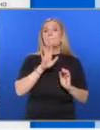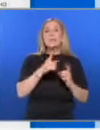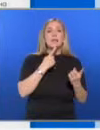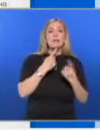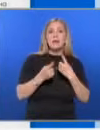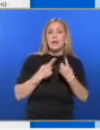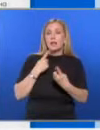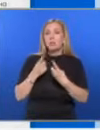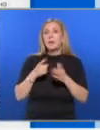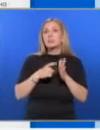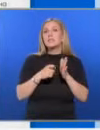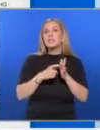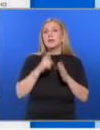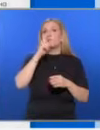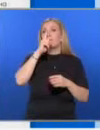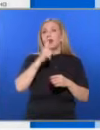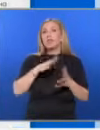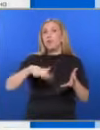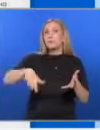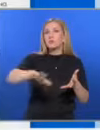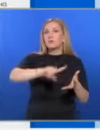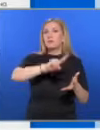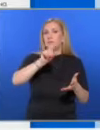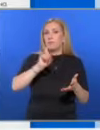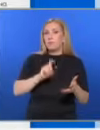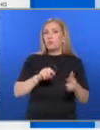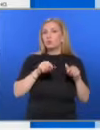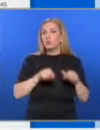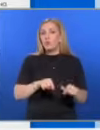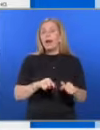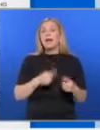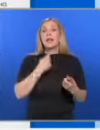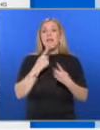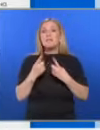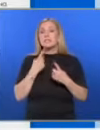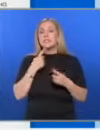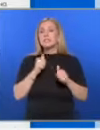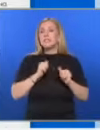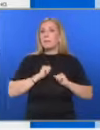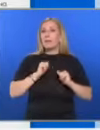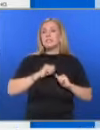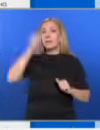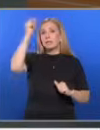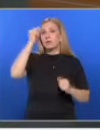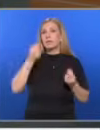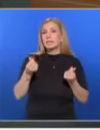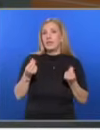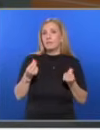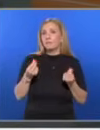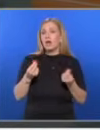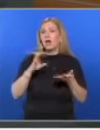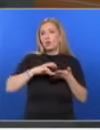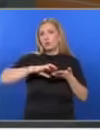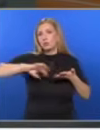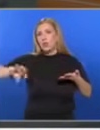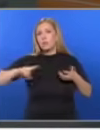референдума, засягащи важни обществени въпроси, в това число и референдумът за запазване на българския лев.